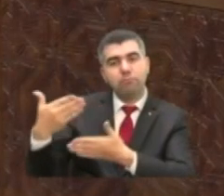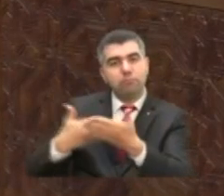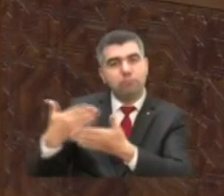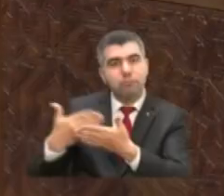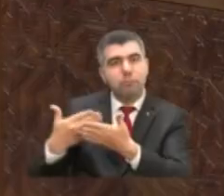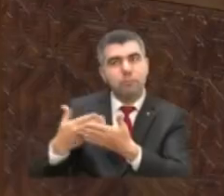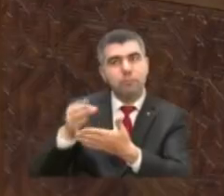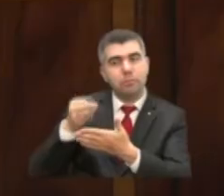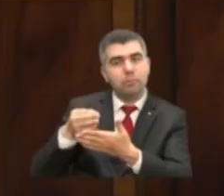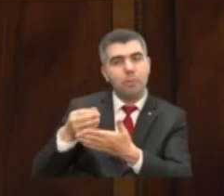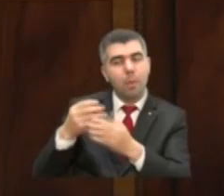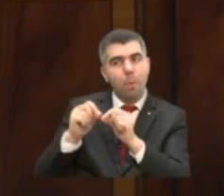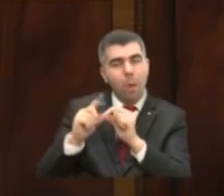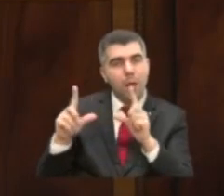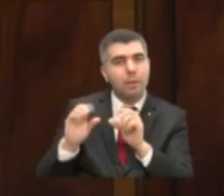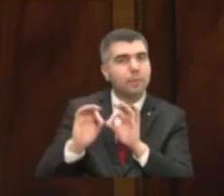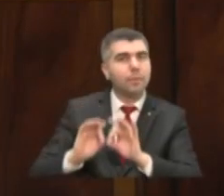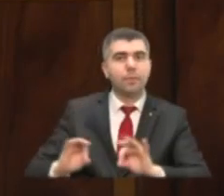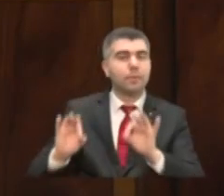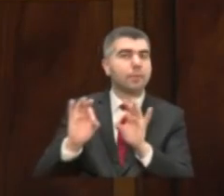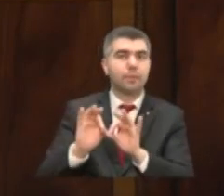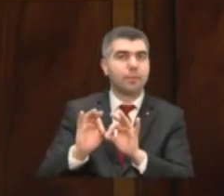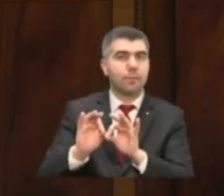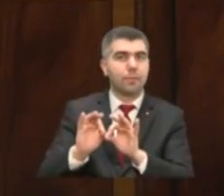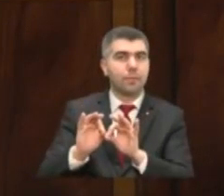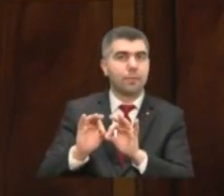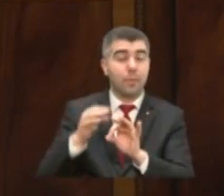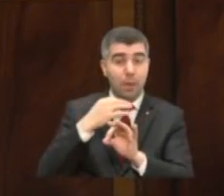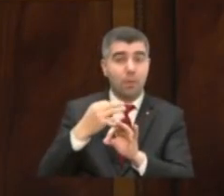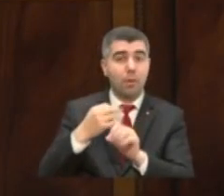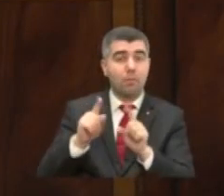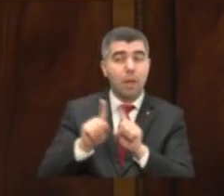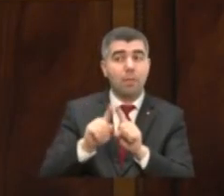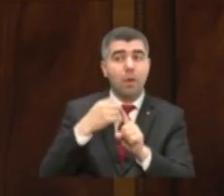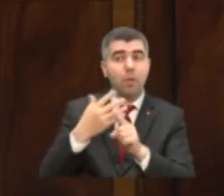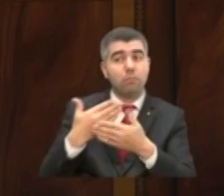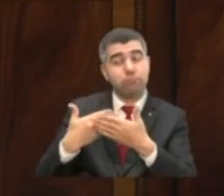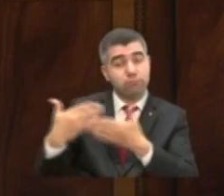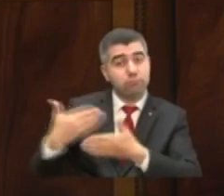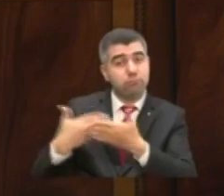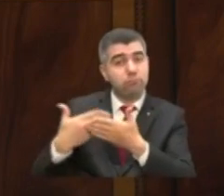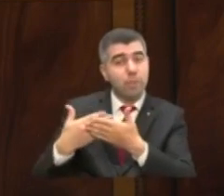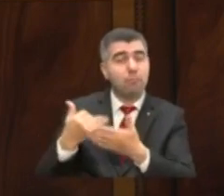الثقة. فبالنسبة لي أزمة الثقة جزء منها ولا جزء كبير منها راجع